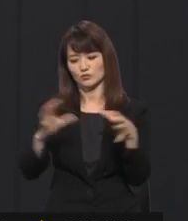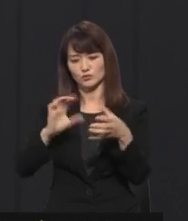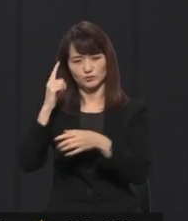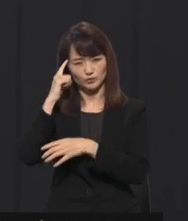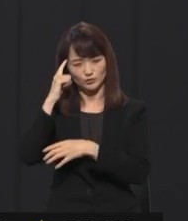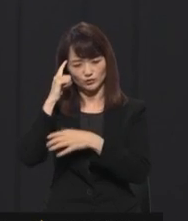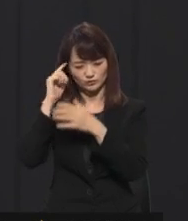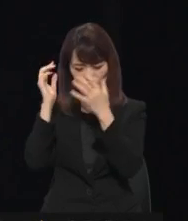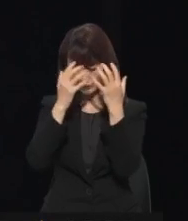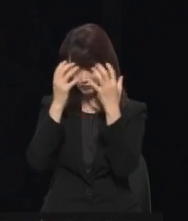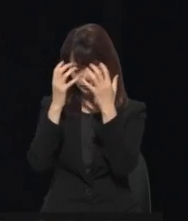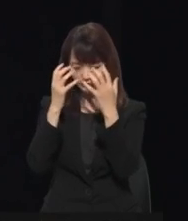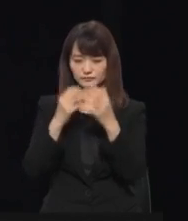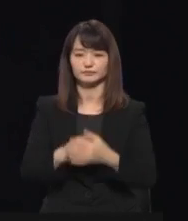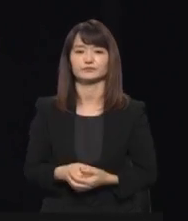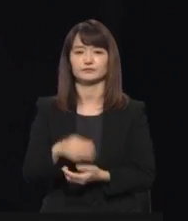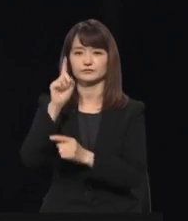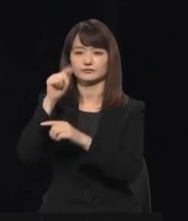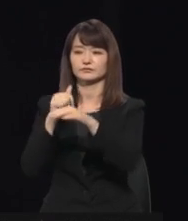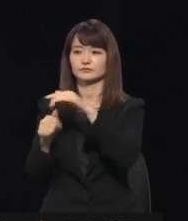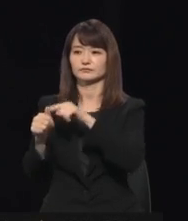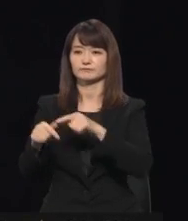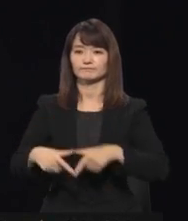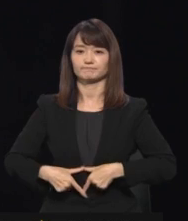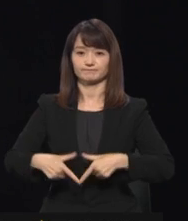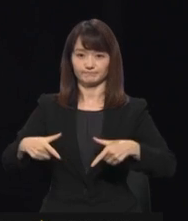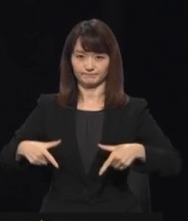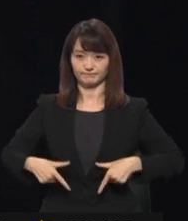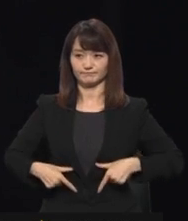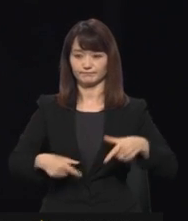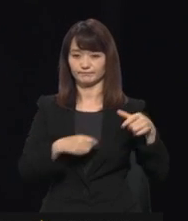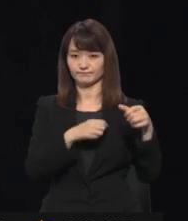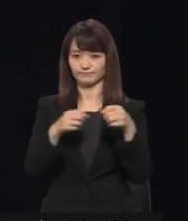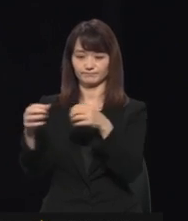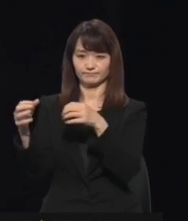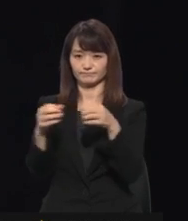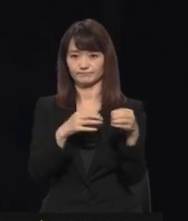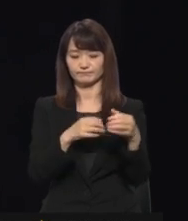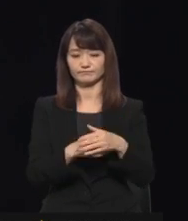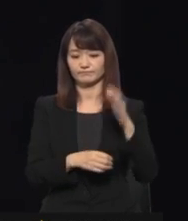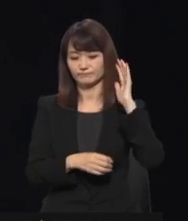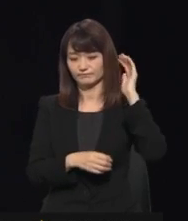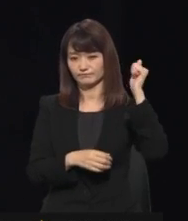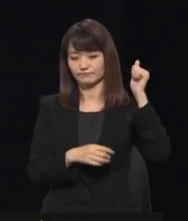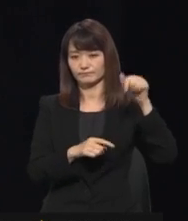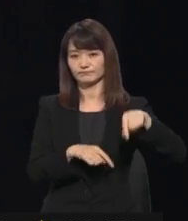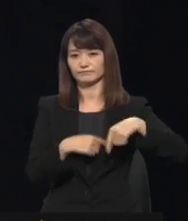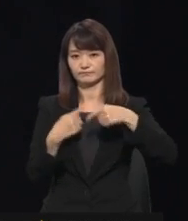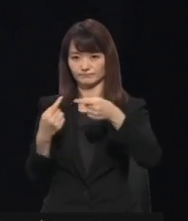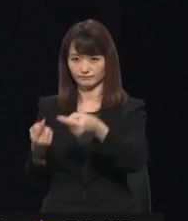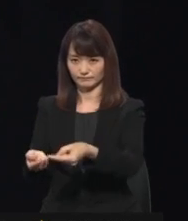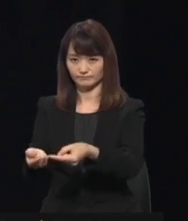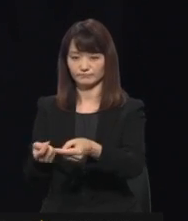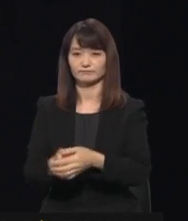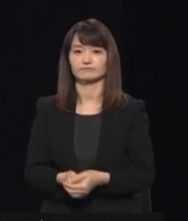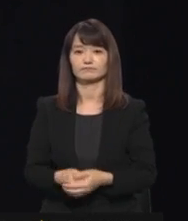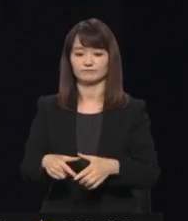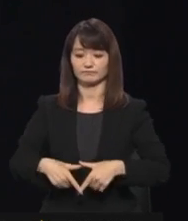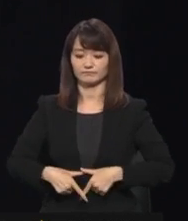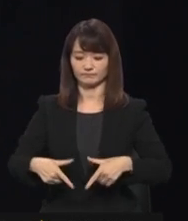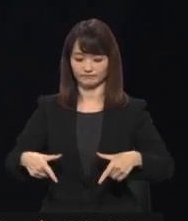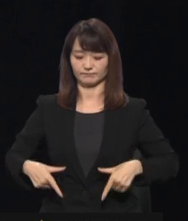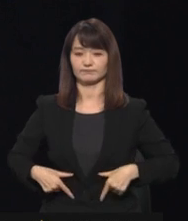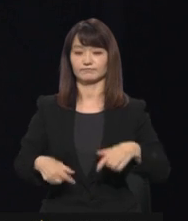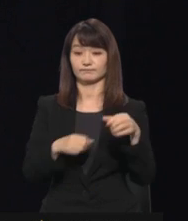일단 이속 전 대표 문제에 대한 훨씬 턴에 한 의원들 간에 또 대통령이 참석하면 대통령도 허심탄회한 얘기가